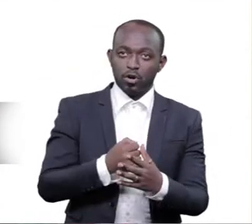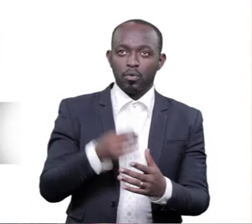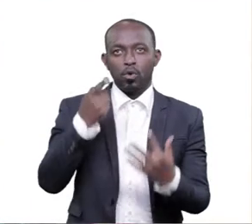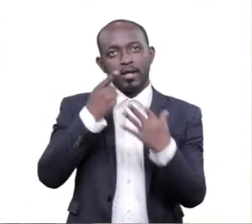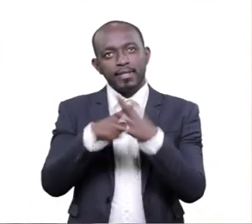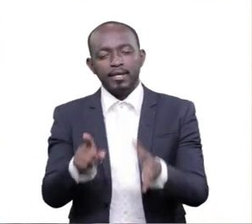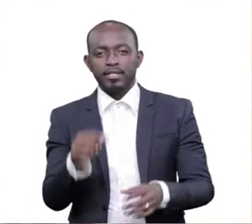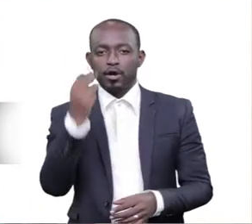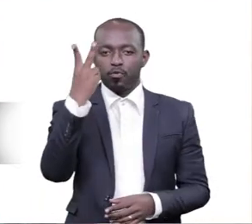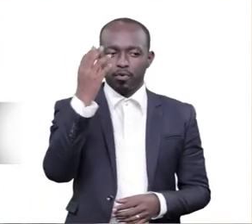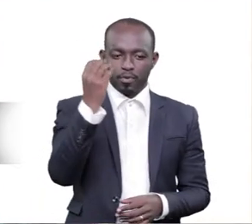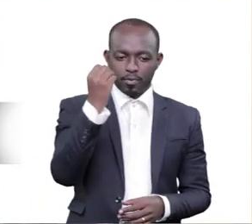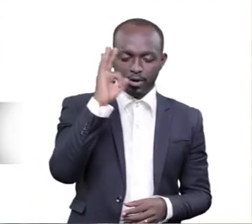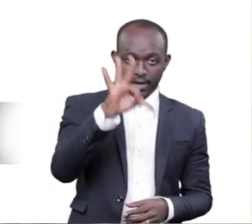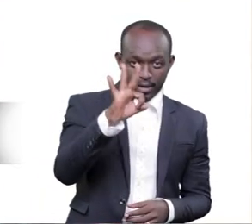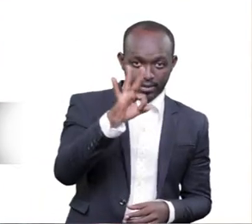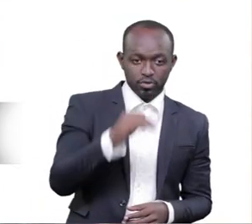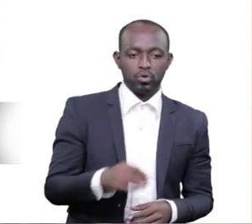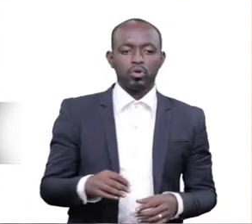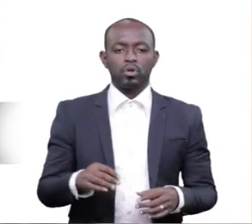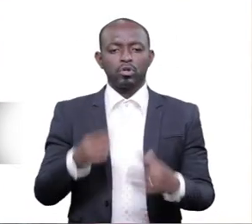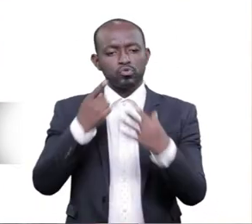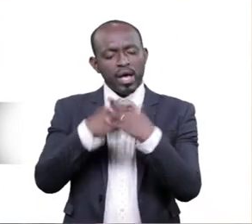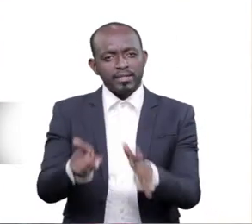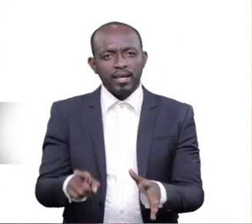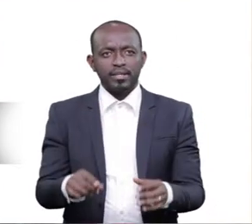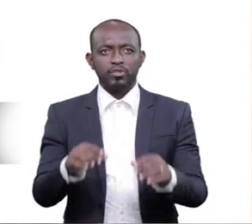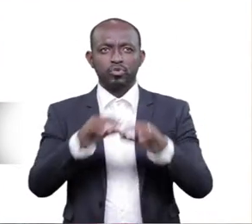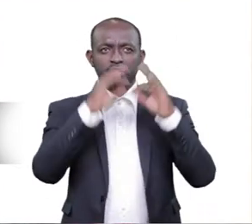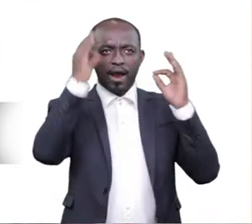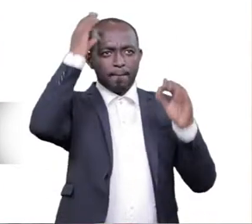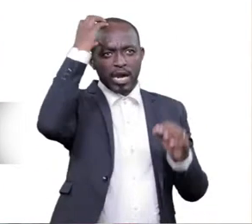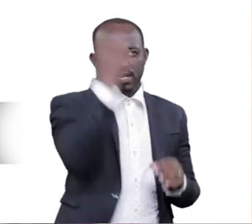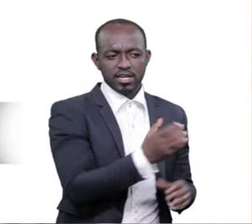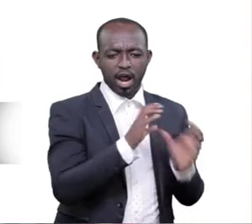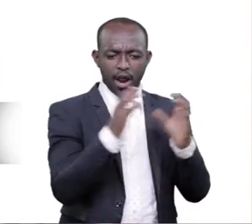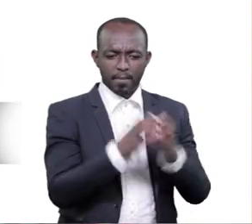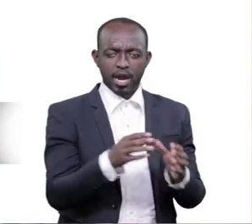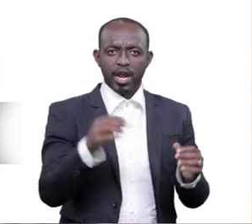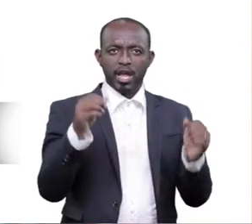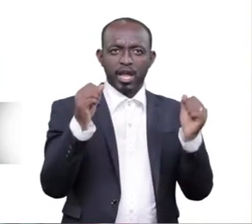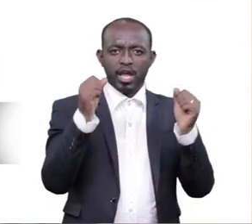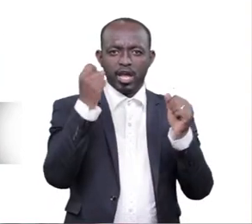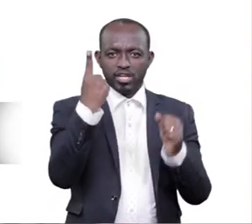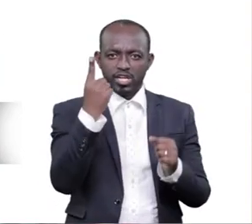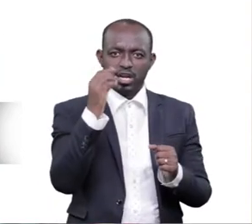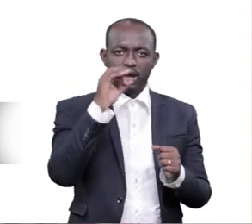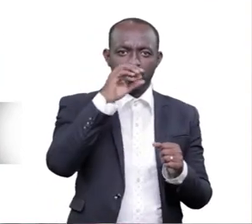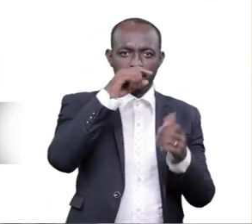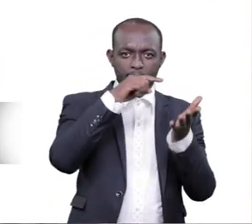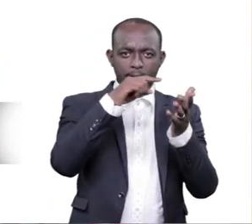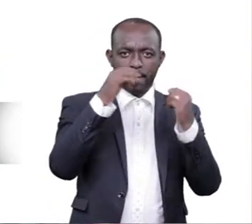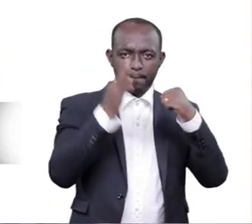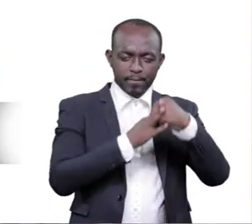2003 twatangiye turi amashyirahamwe 175 ubu tukaba tumaze kugera ku mashyirahamwe arenga